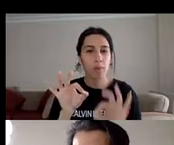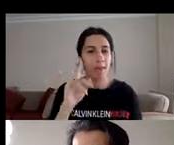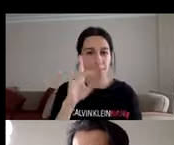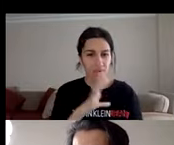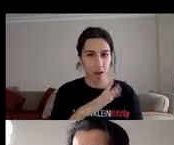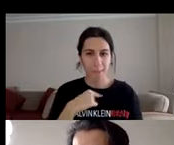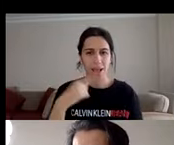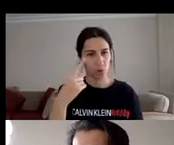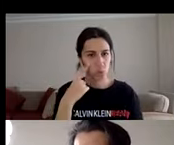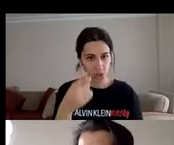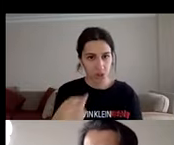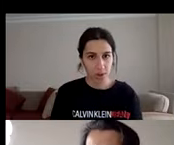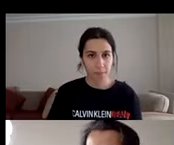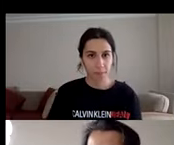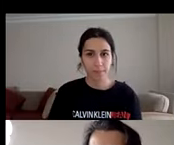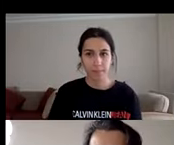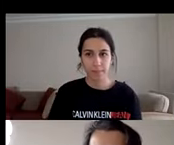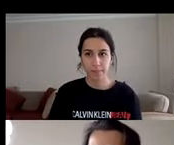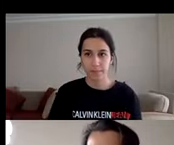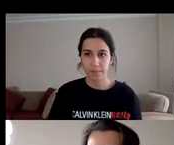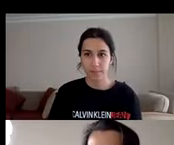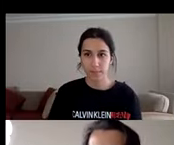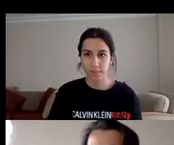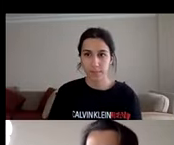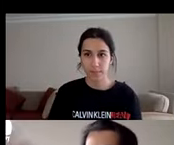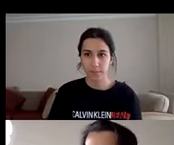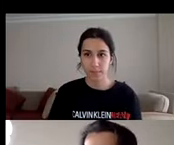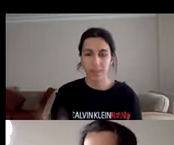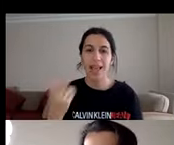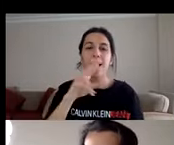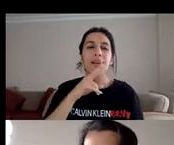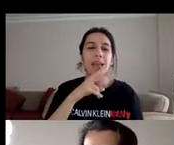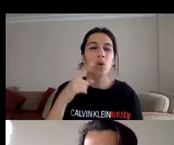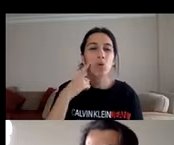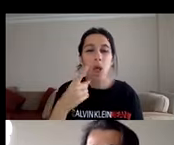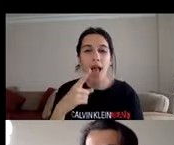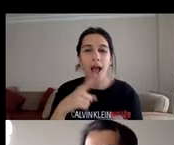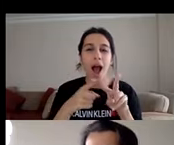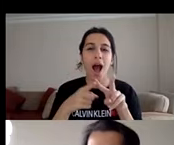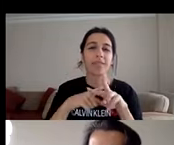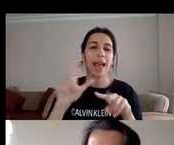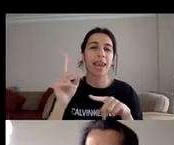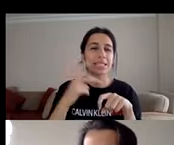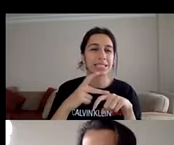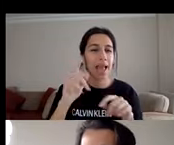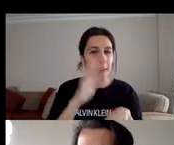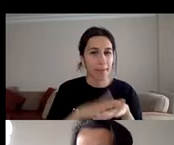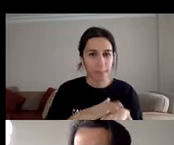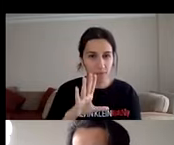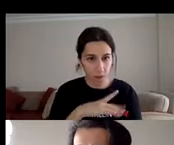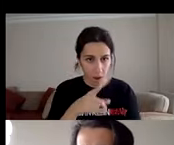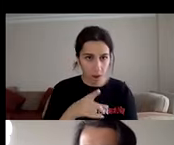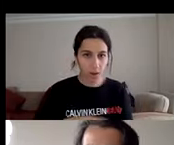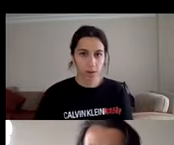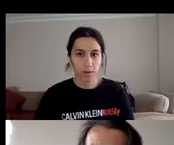size. Bir araç liste şey var, bir Color Contrast Analyzer, işte renk kontrastı analiz aracı diye